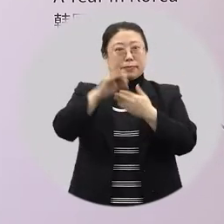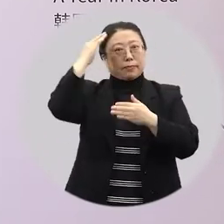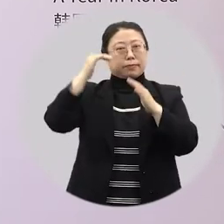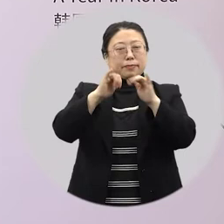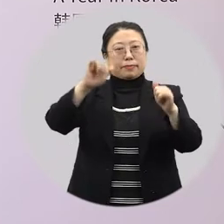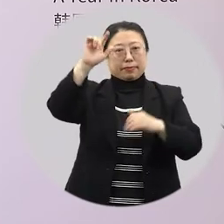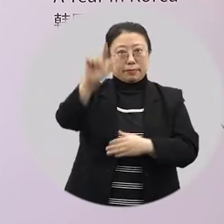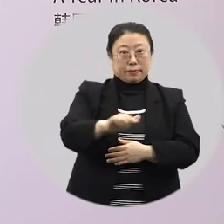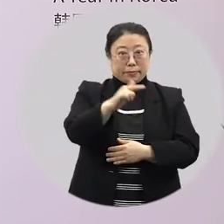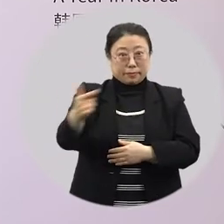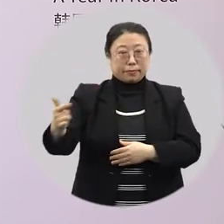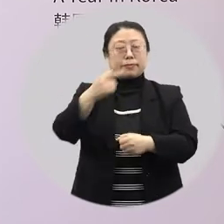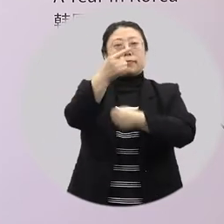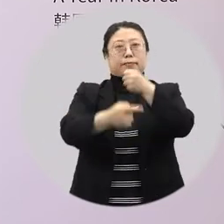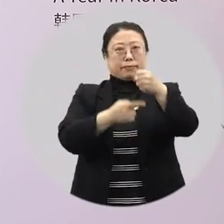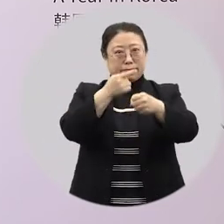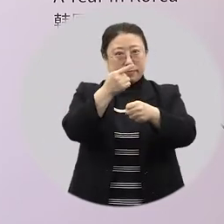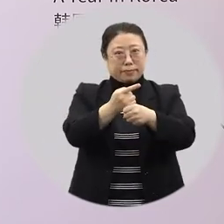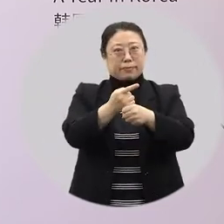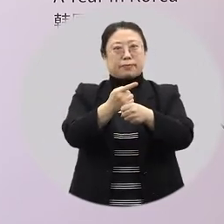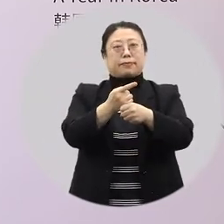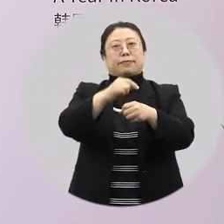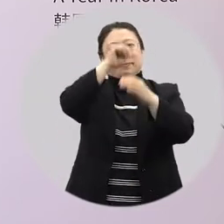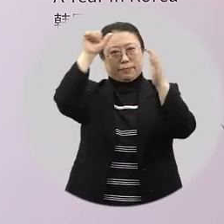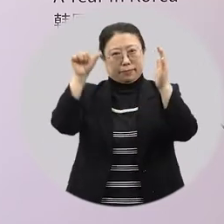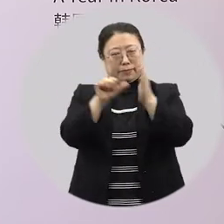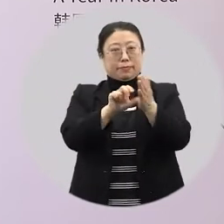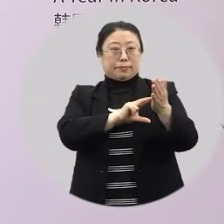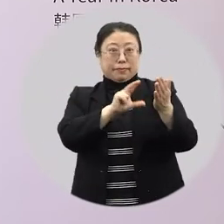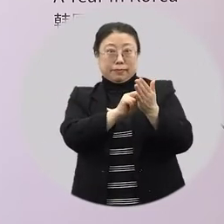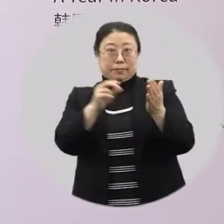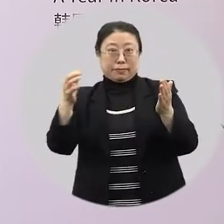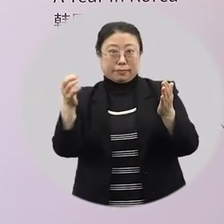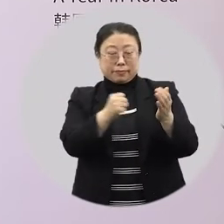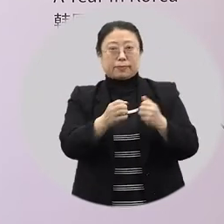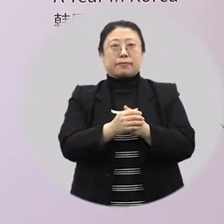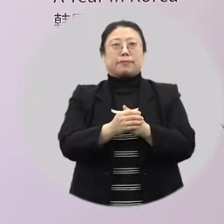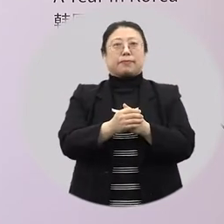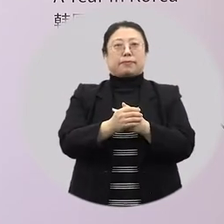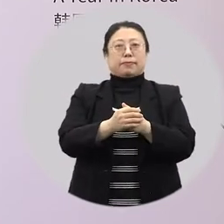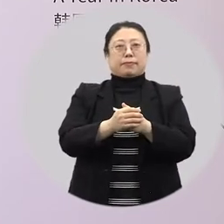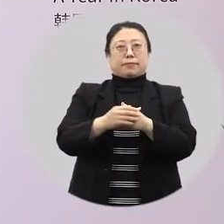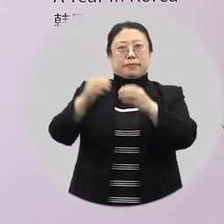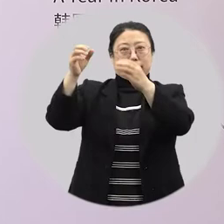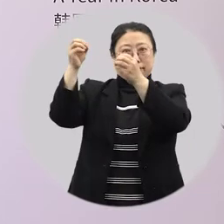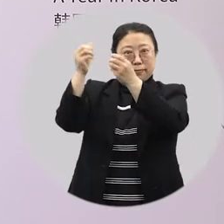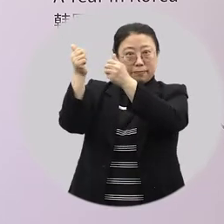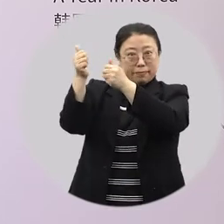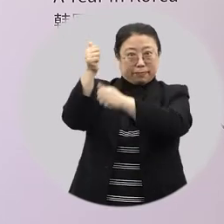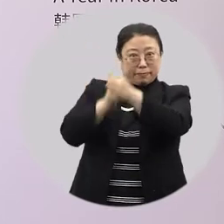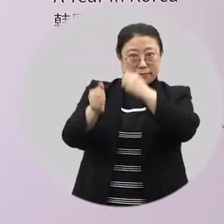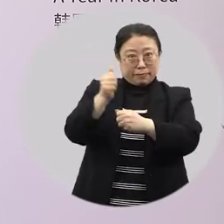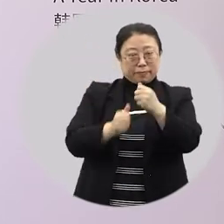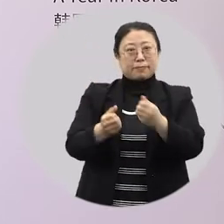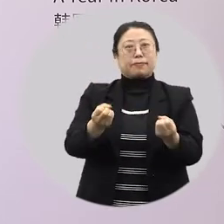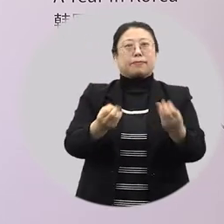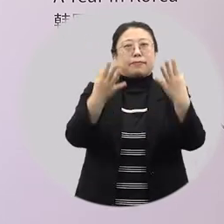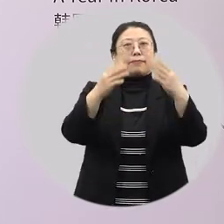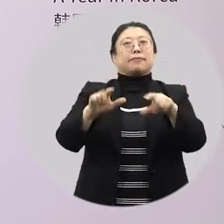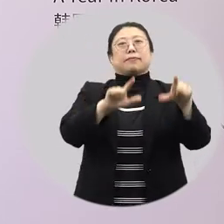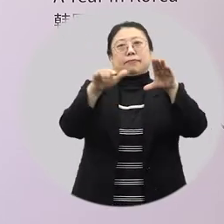하루 한국인의 1년 한국인의 일생이라는 주제로 우리의 세시풍속과 생활 문화를 살펴볼 수